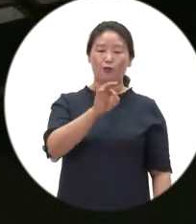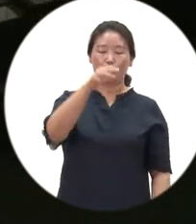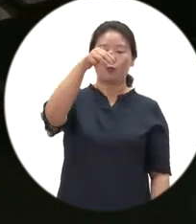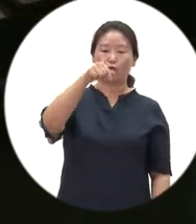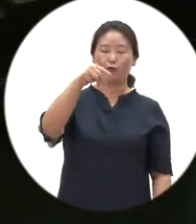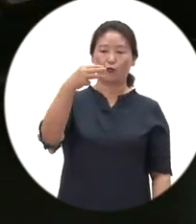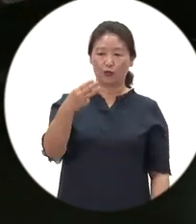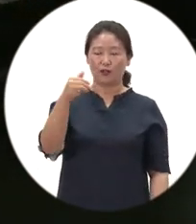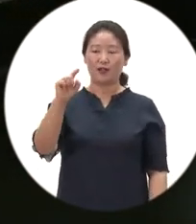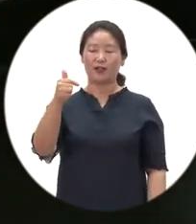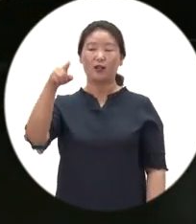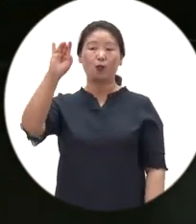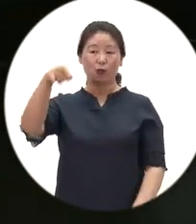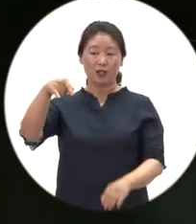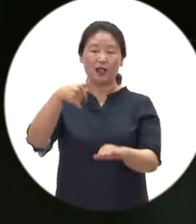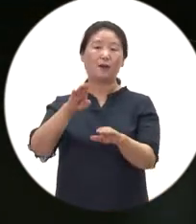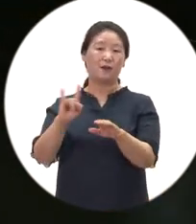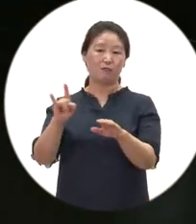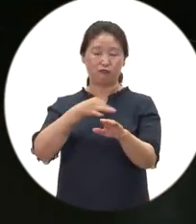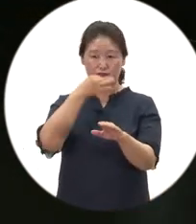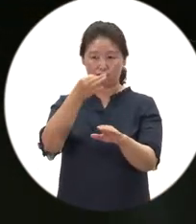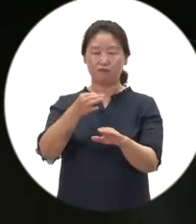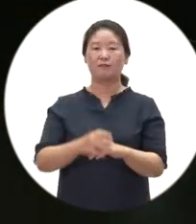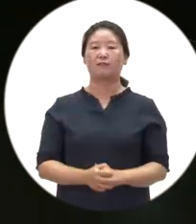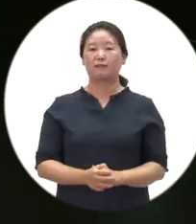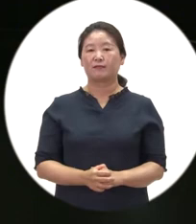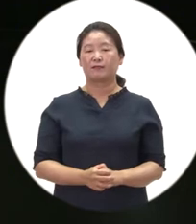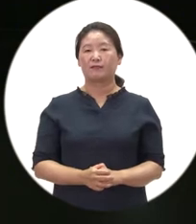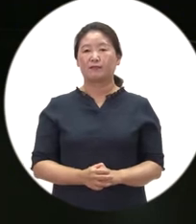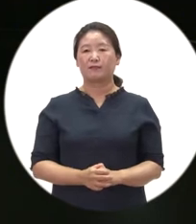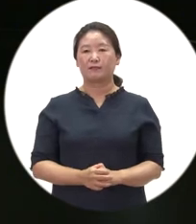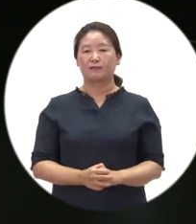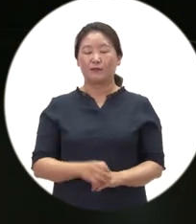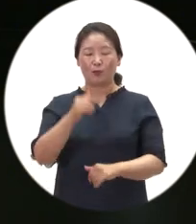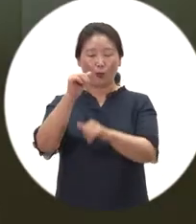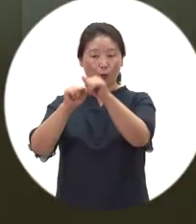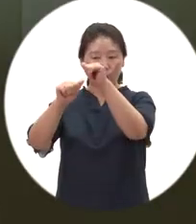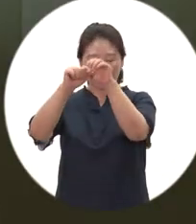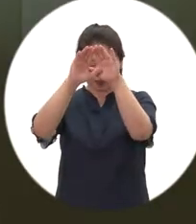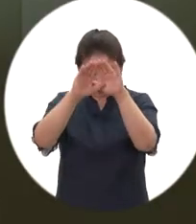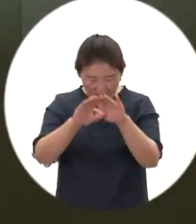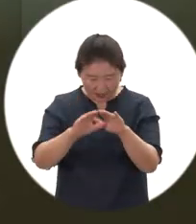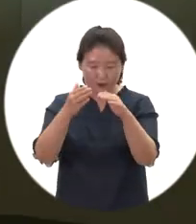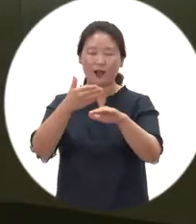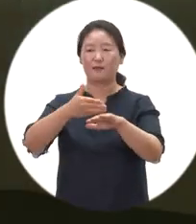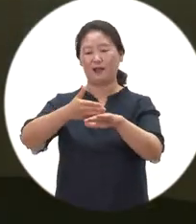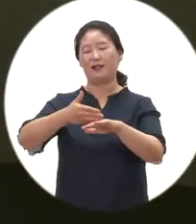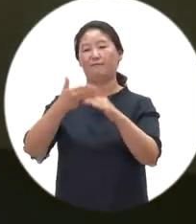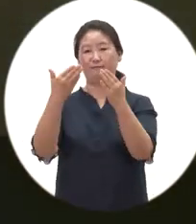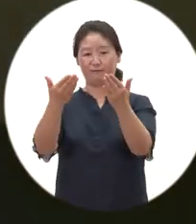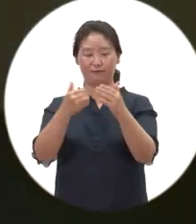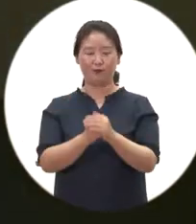명절입니다. 한가위, 가위, 가베, 중추절 등으로도 부르는데 이날에는 조상에게 차례를 지내며 감사를